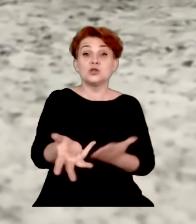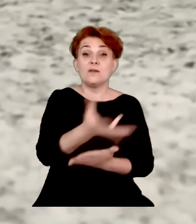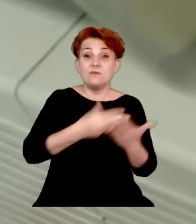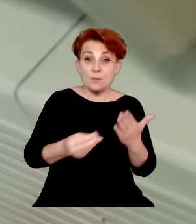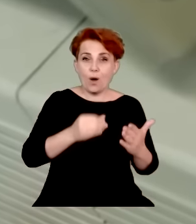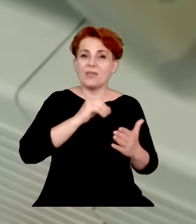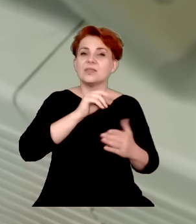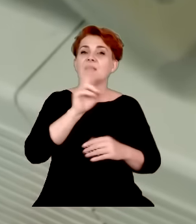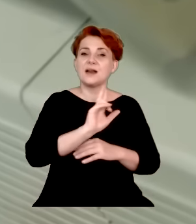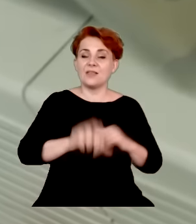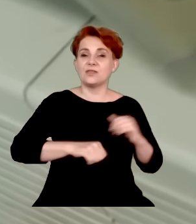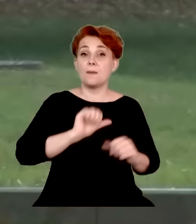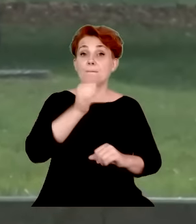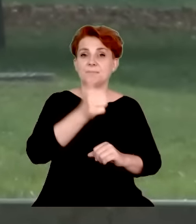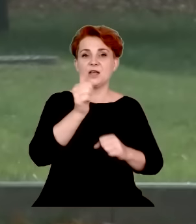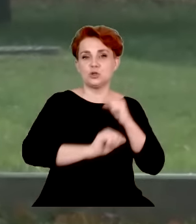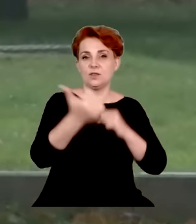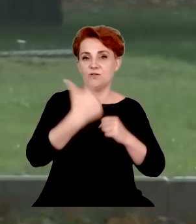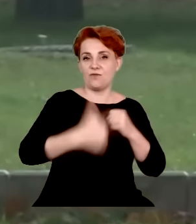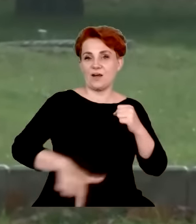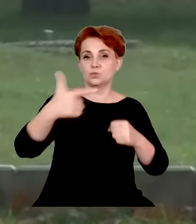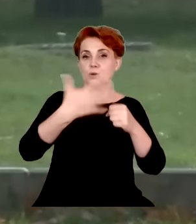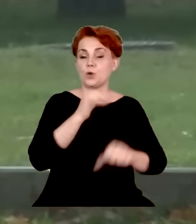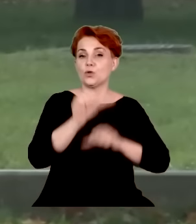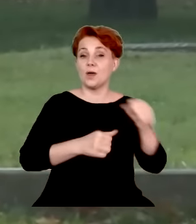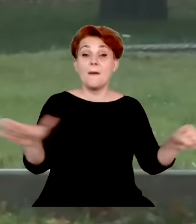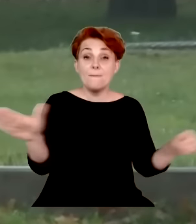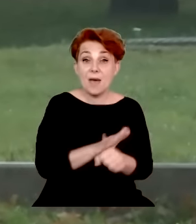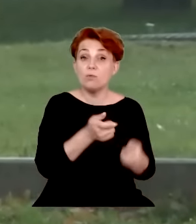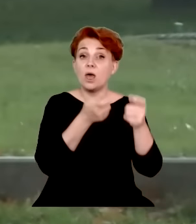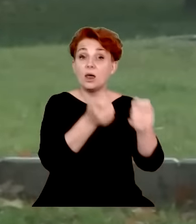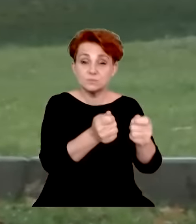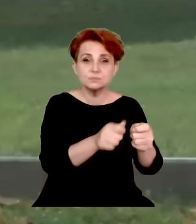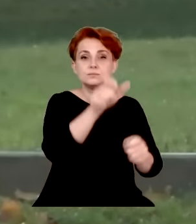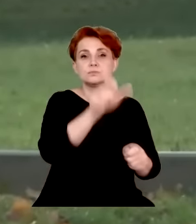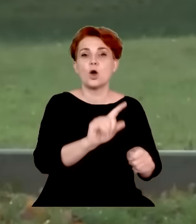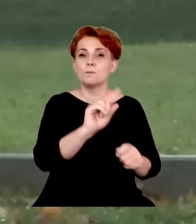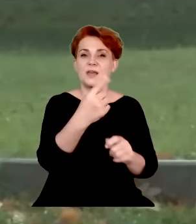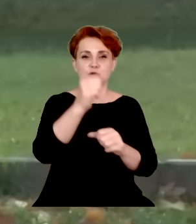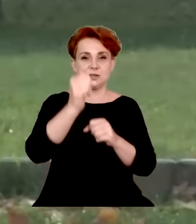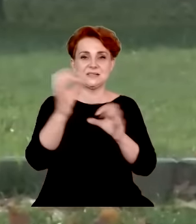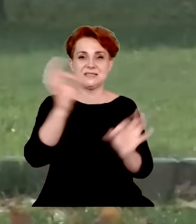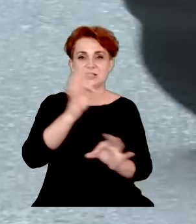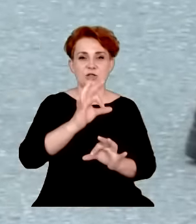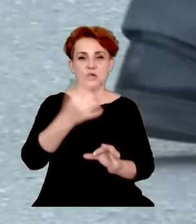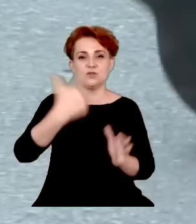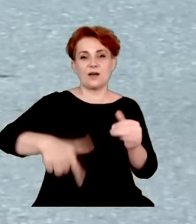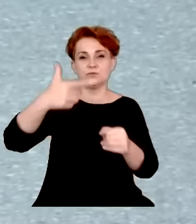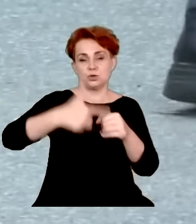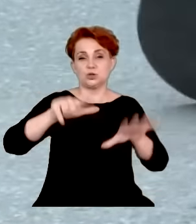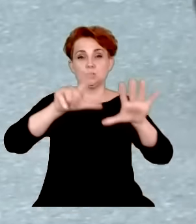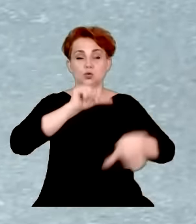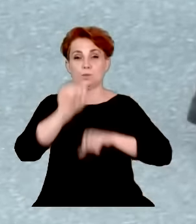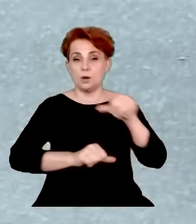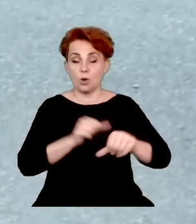na 1 lipca 2025 roku. Pełne świadczenie panie otrzymają jednak dopiero od 1 stycznia 2027. Jednak